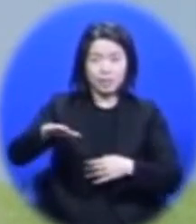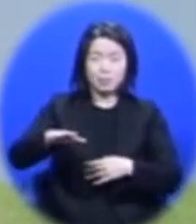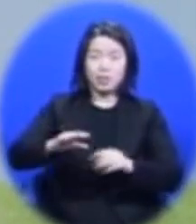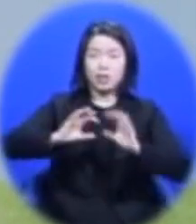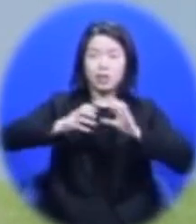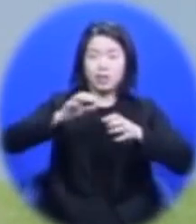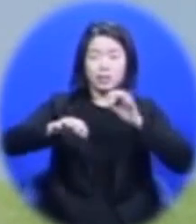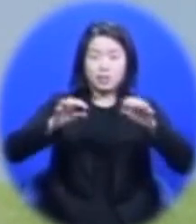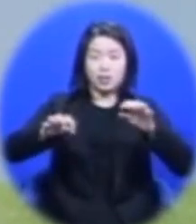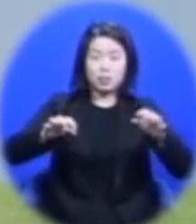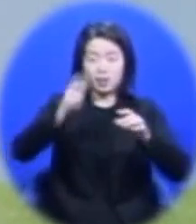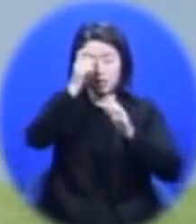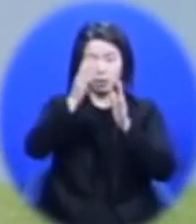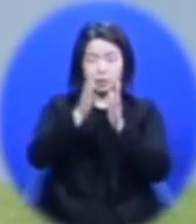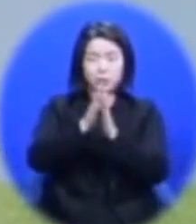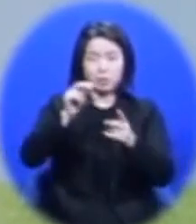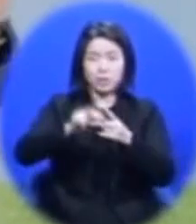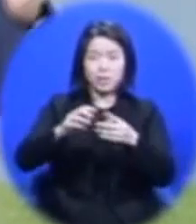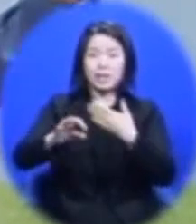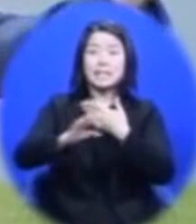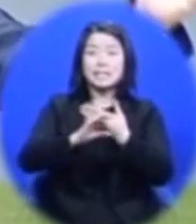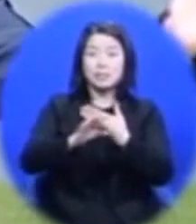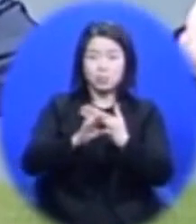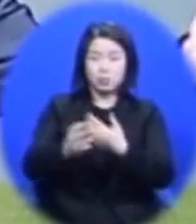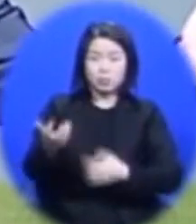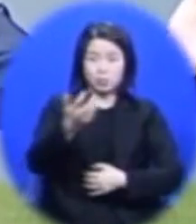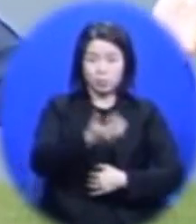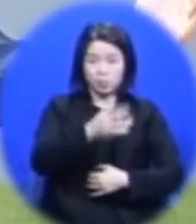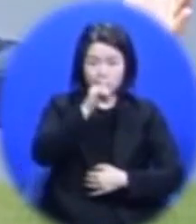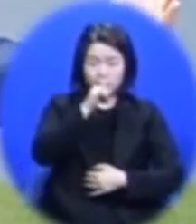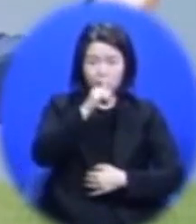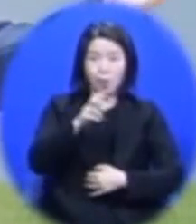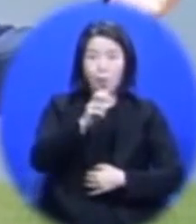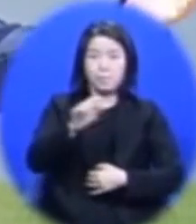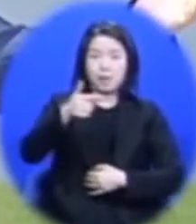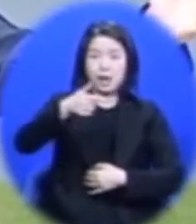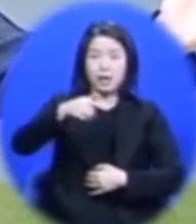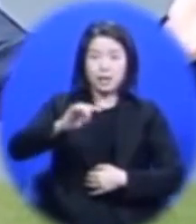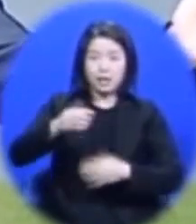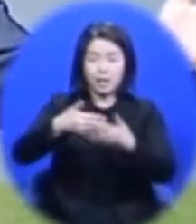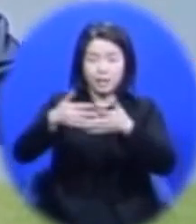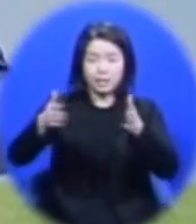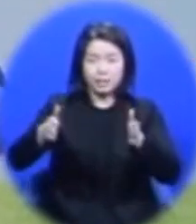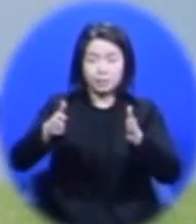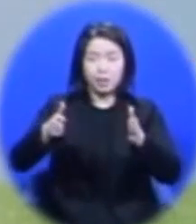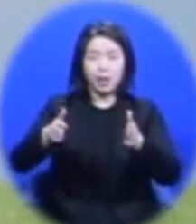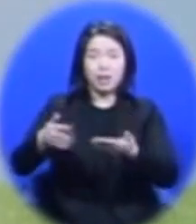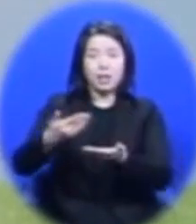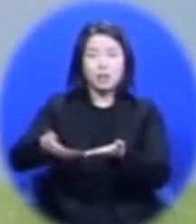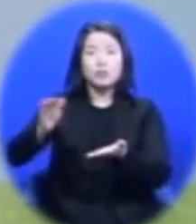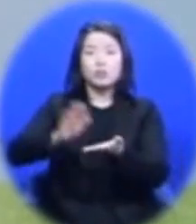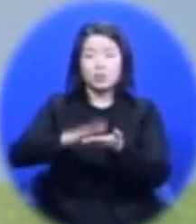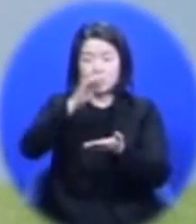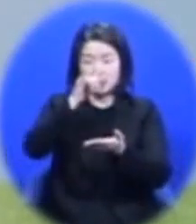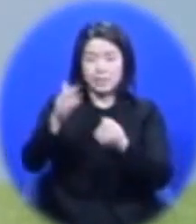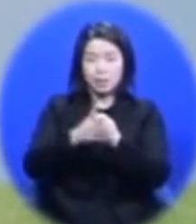임시로 옮겨 있는데 마가다락방 수리를 하고 있기 때문에 지금은 거기서